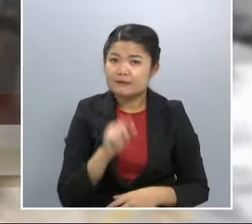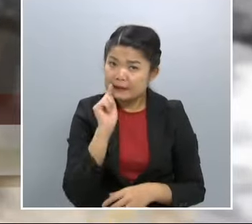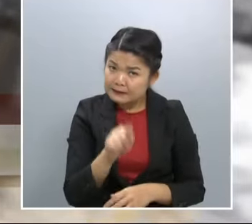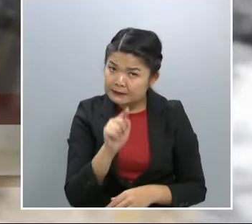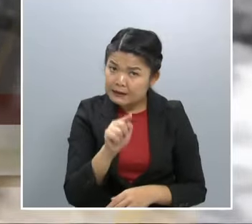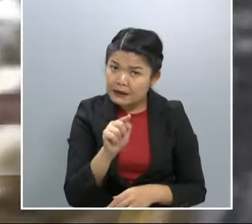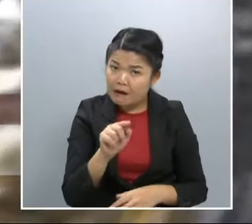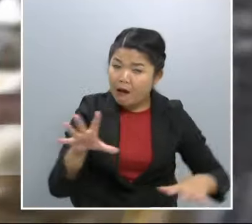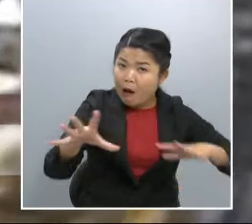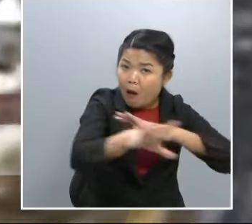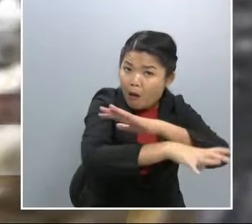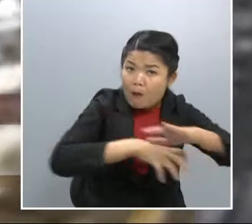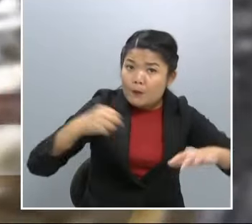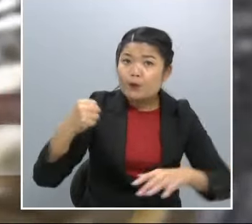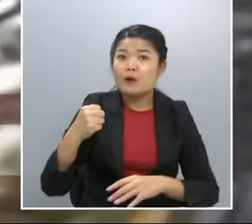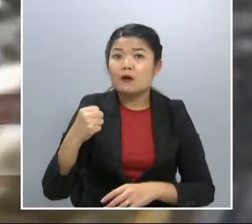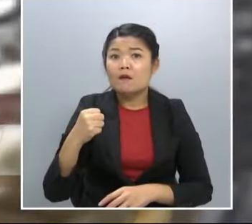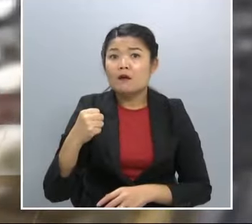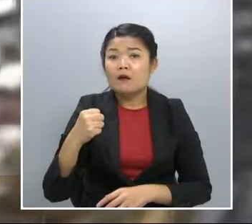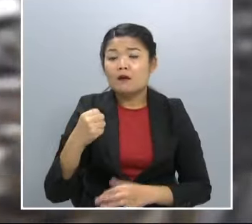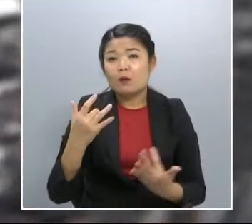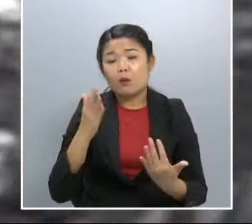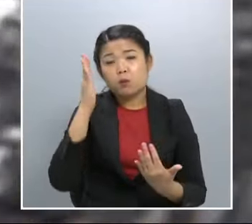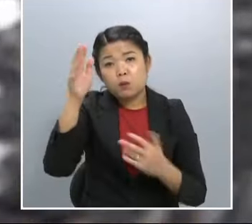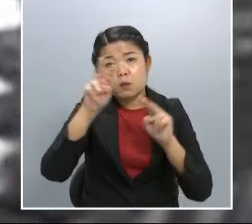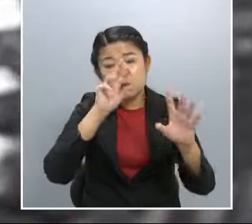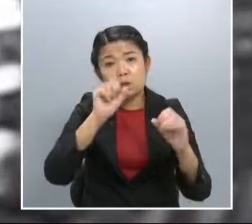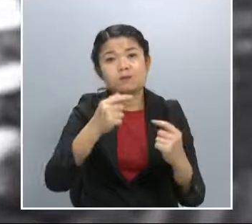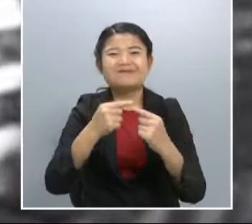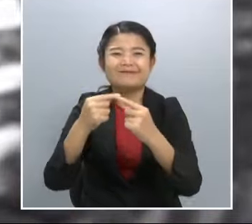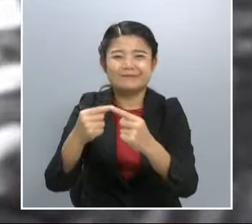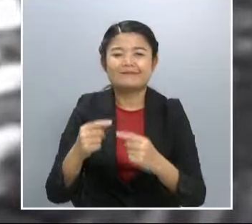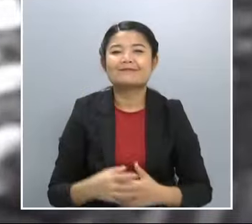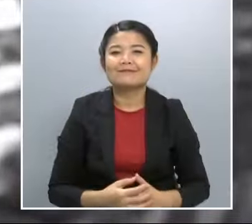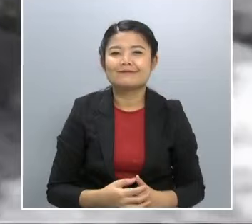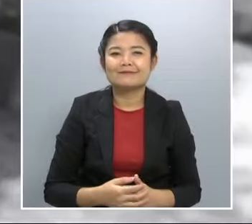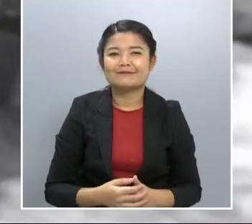ขโมยกันแบบนี้แล้วเหรอค่ะเดี๋ยวกลับมาช่วงหน้าครู่เดียว